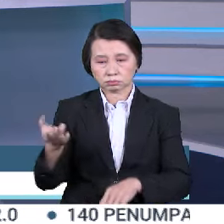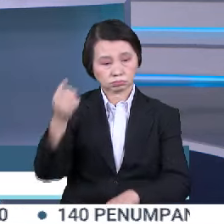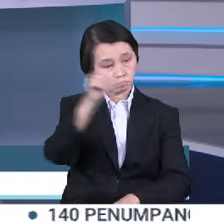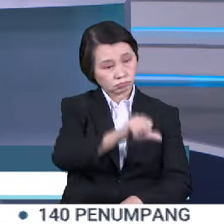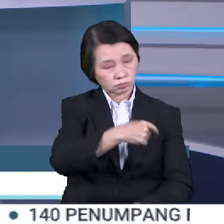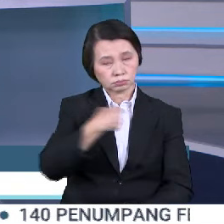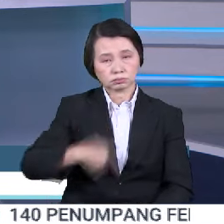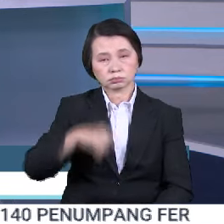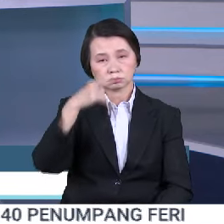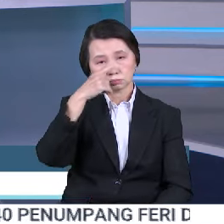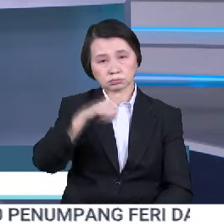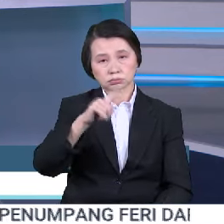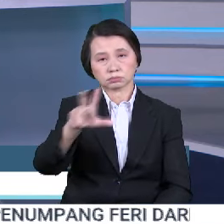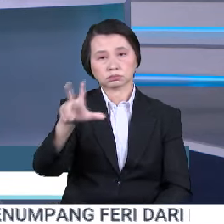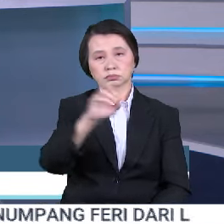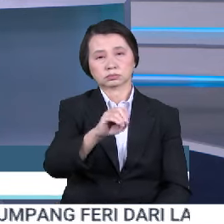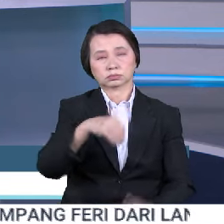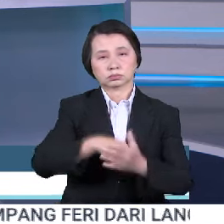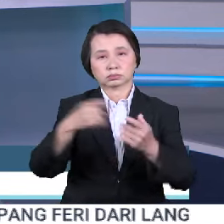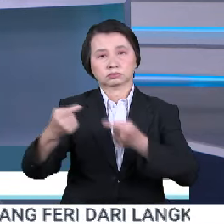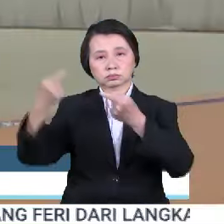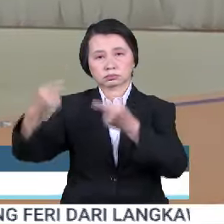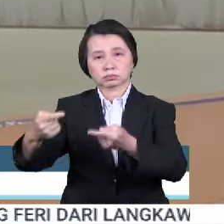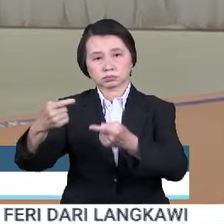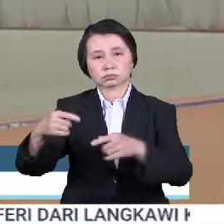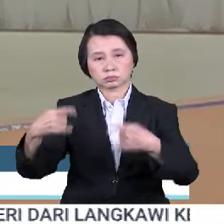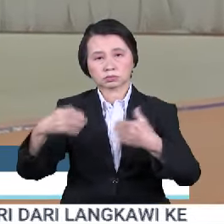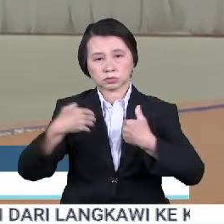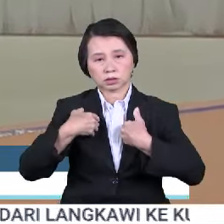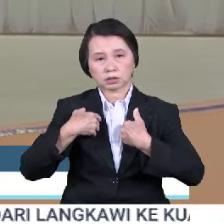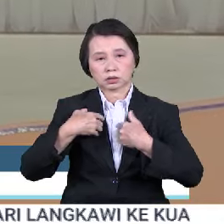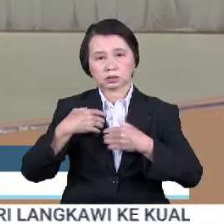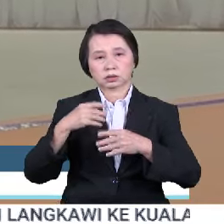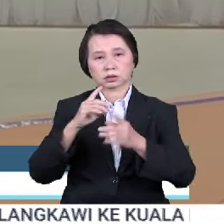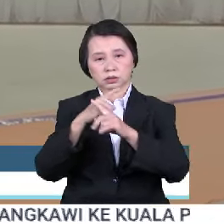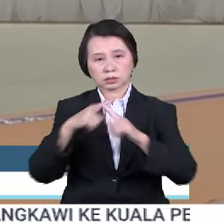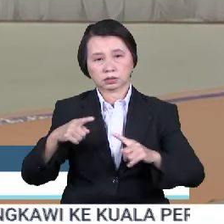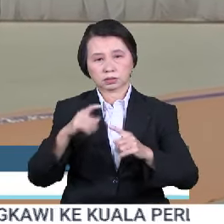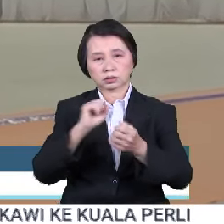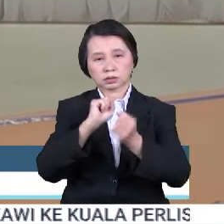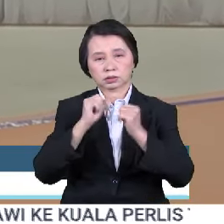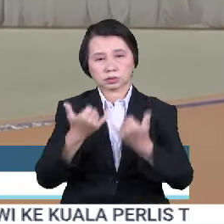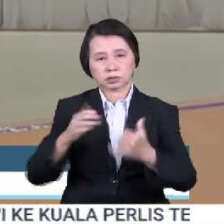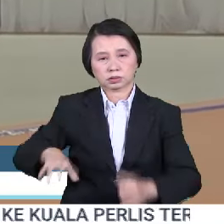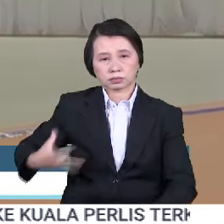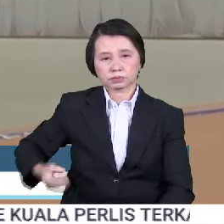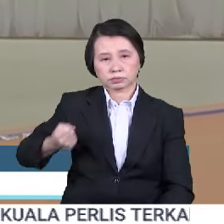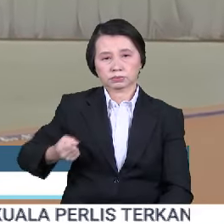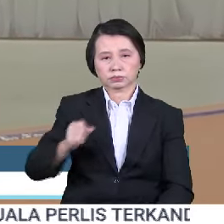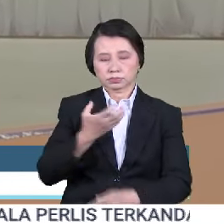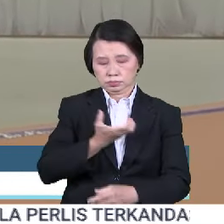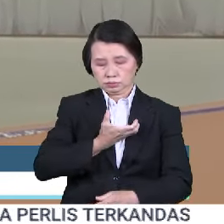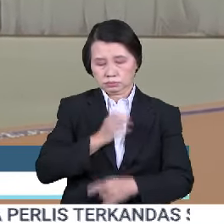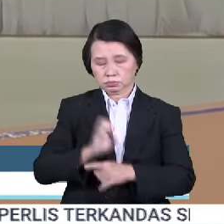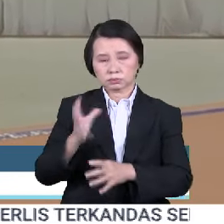Thailand 3-0 pada aksi final. Pertembungan akhir berlangsung di Dewan Sukan Tarian Stadium Olimpik Phnom Penh. Emas yang dimenangi itu